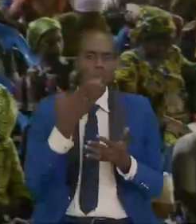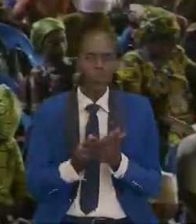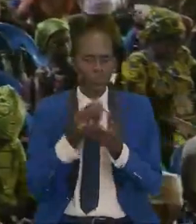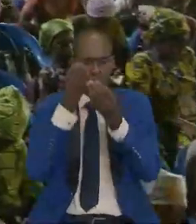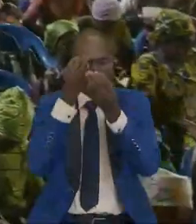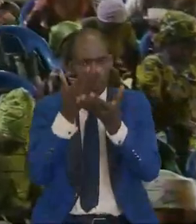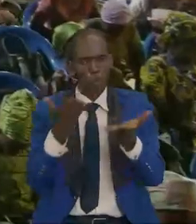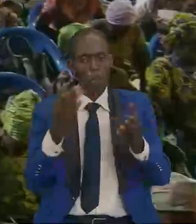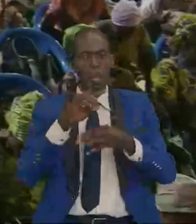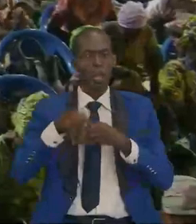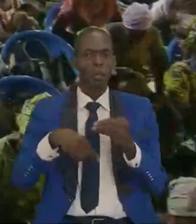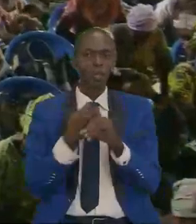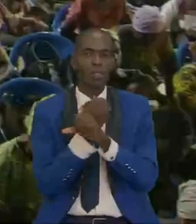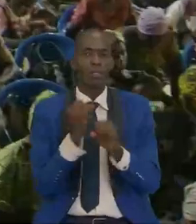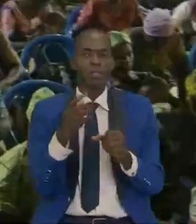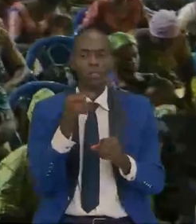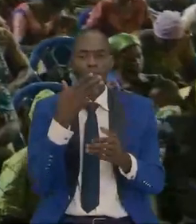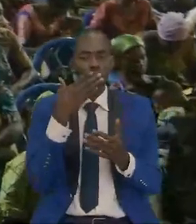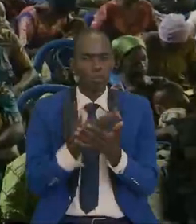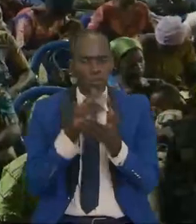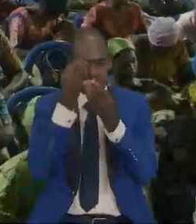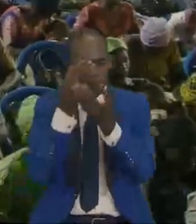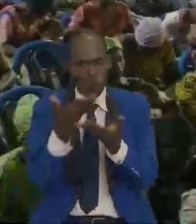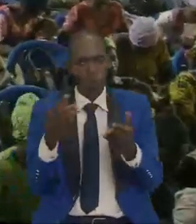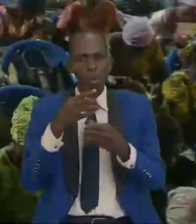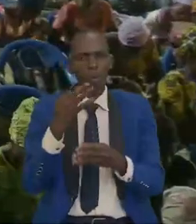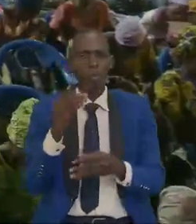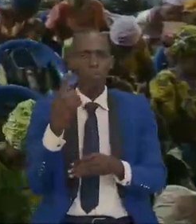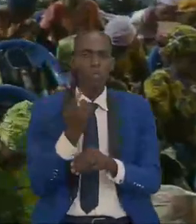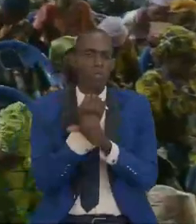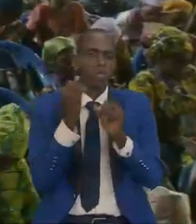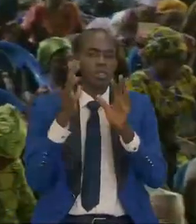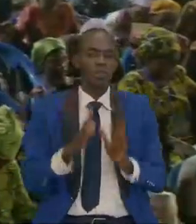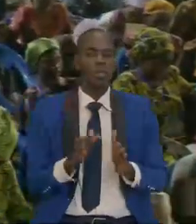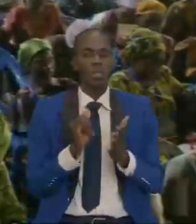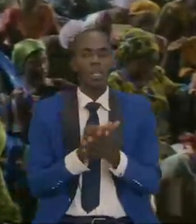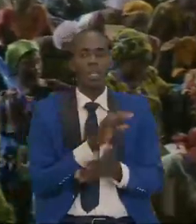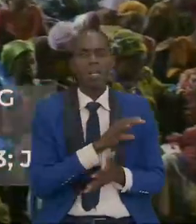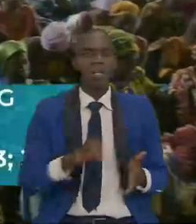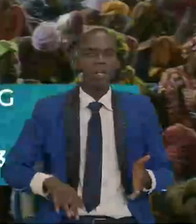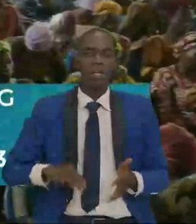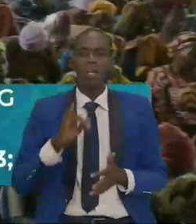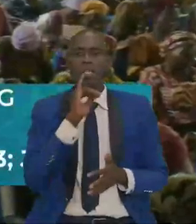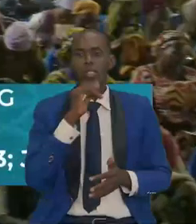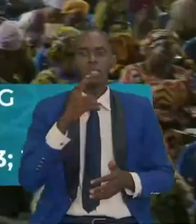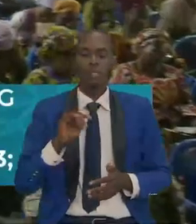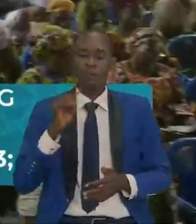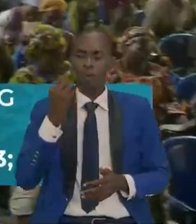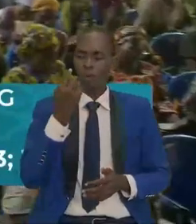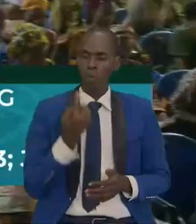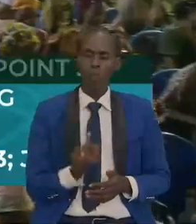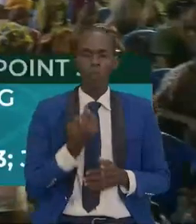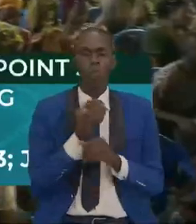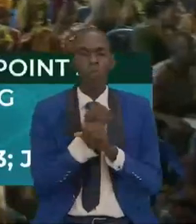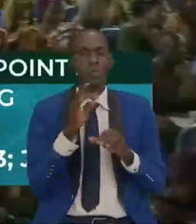Les gens ont entendu la bonne nouvelle du salut, la bonne nouvelle du Sauveur, que Christ